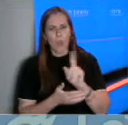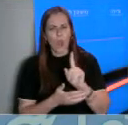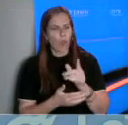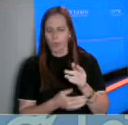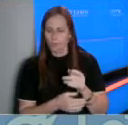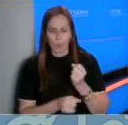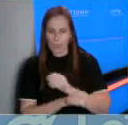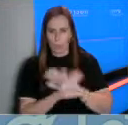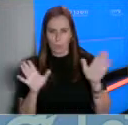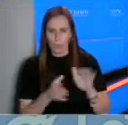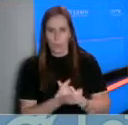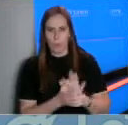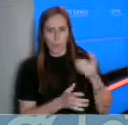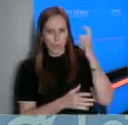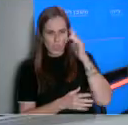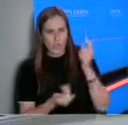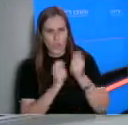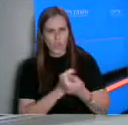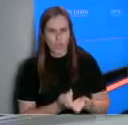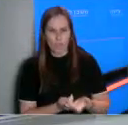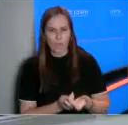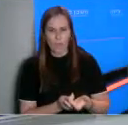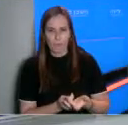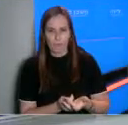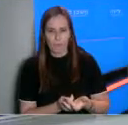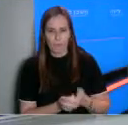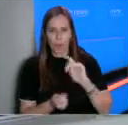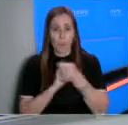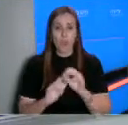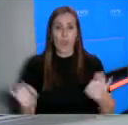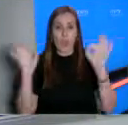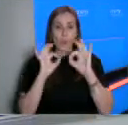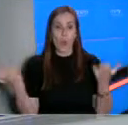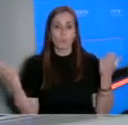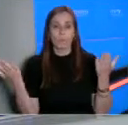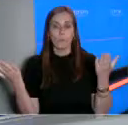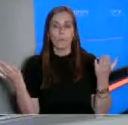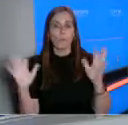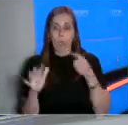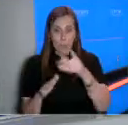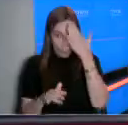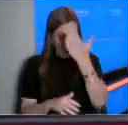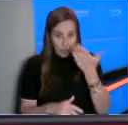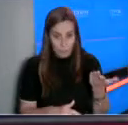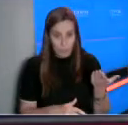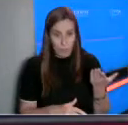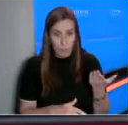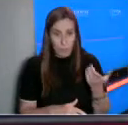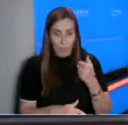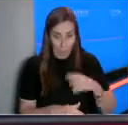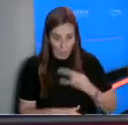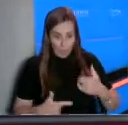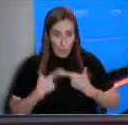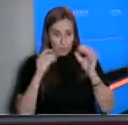שולחים כלום. אוקיי. מה את חושבת שהשתנה אבל? לא השתנה כלום. אז רגע, שנייה. מה, אתה לא מכיר את זה? מה אני לא מכיר? זה